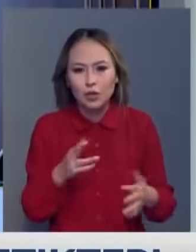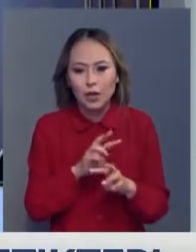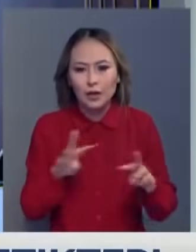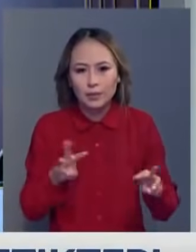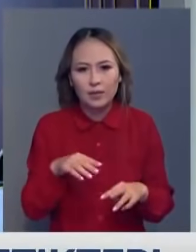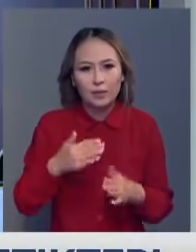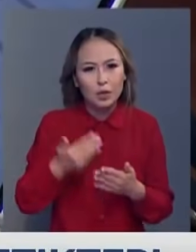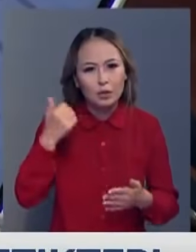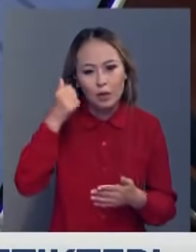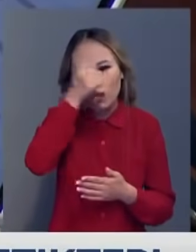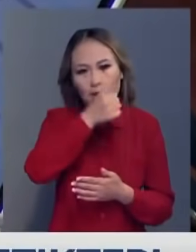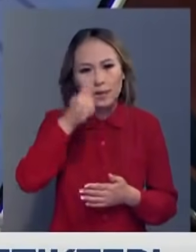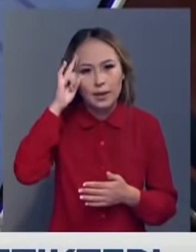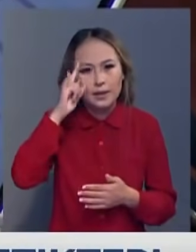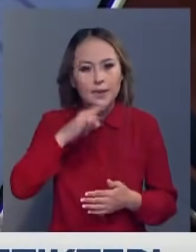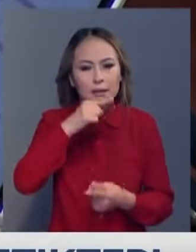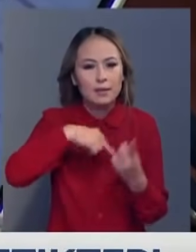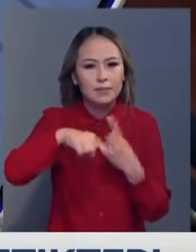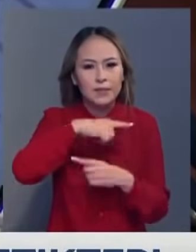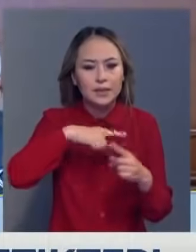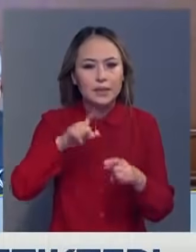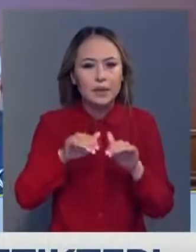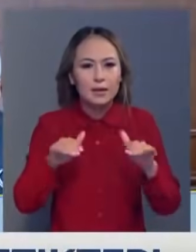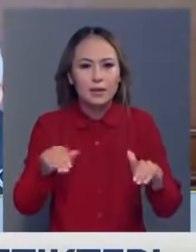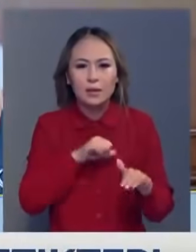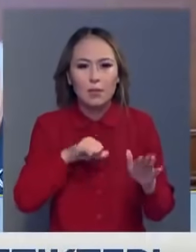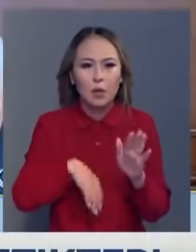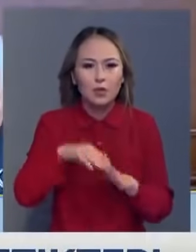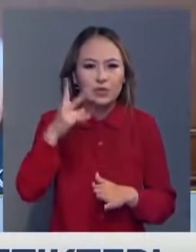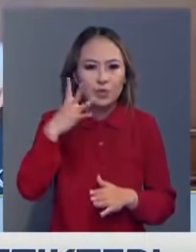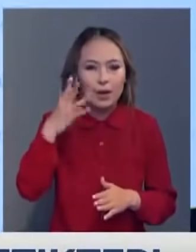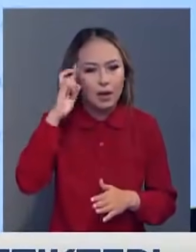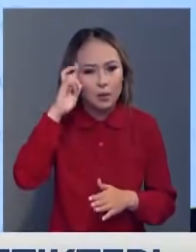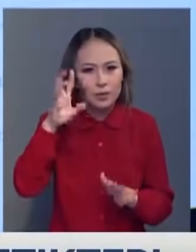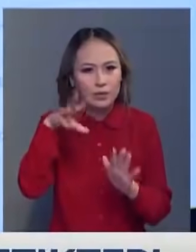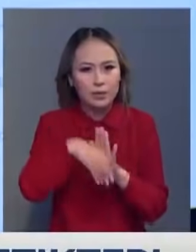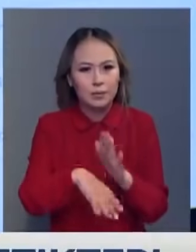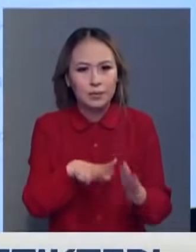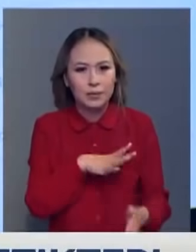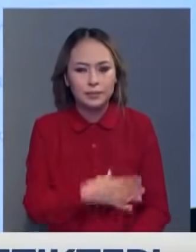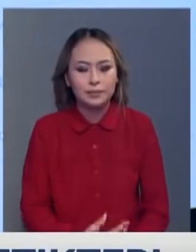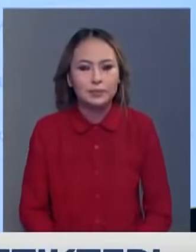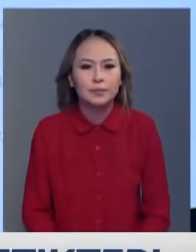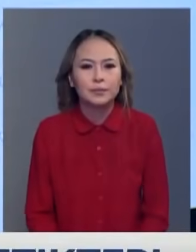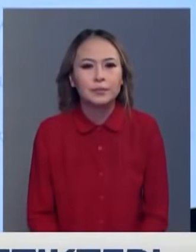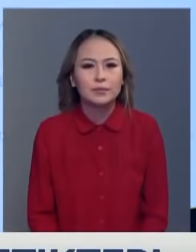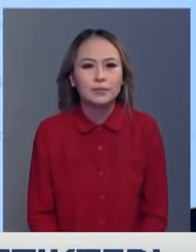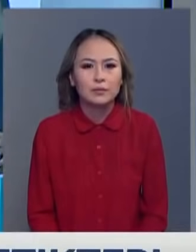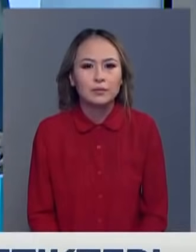Былтыр Қазақстан бизнес жүргізуге қолайлы мемлекеттердің рейтингінде үздік 25 елдің қатарына қосылды. Біз барлық